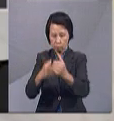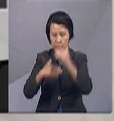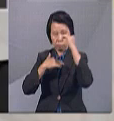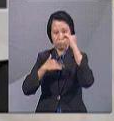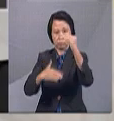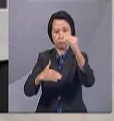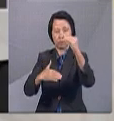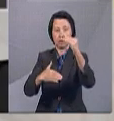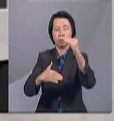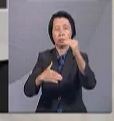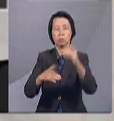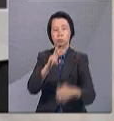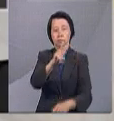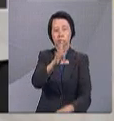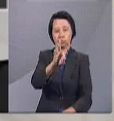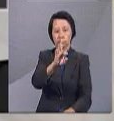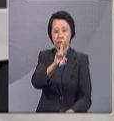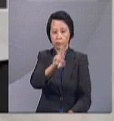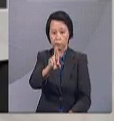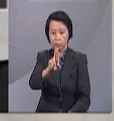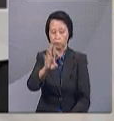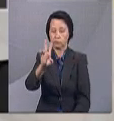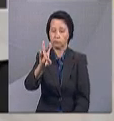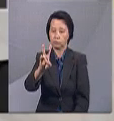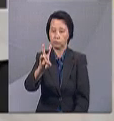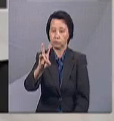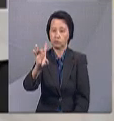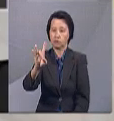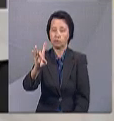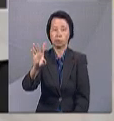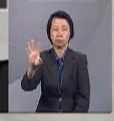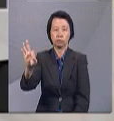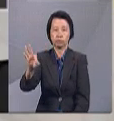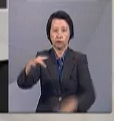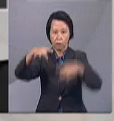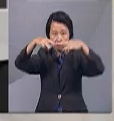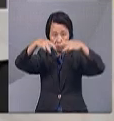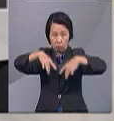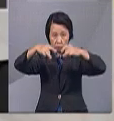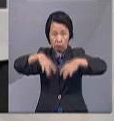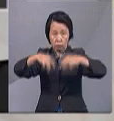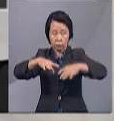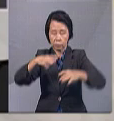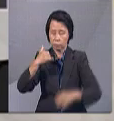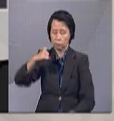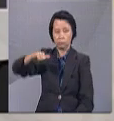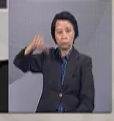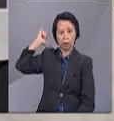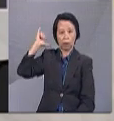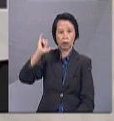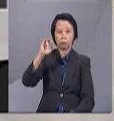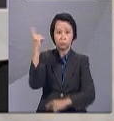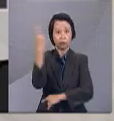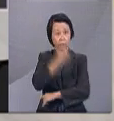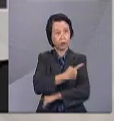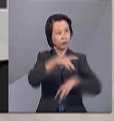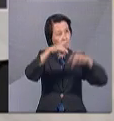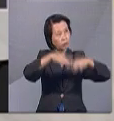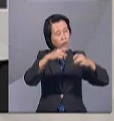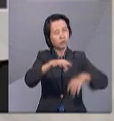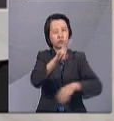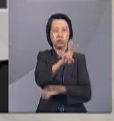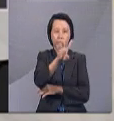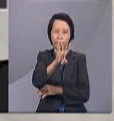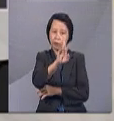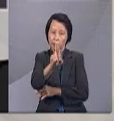ialah 29783 nuzan Semalam hujan seharian adalah